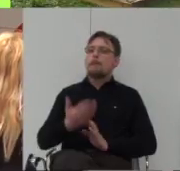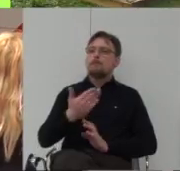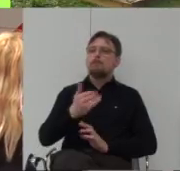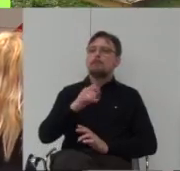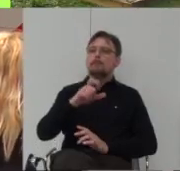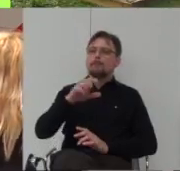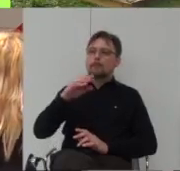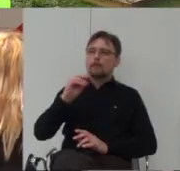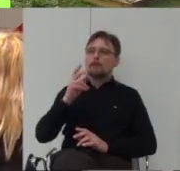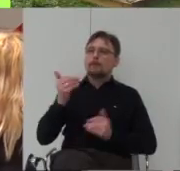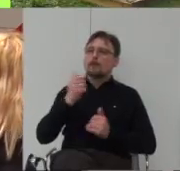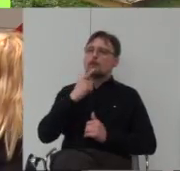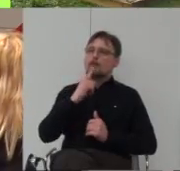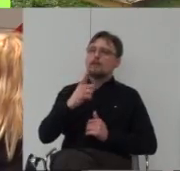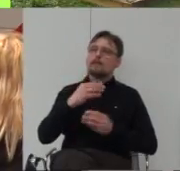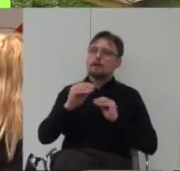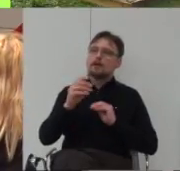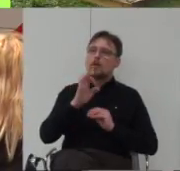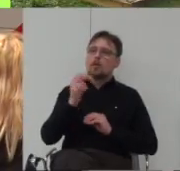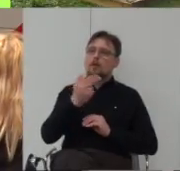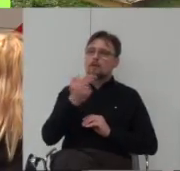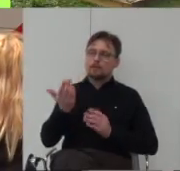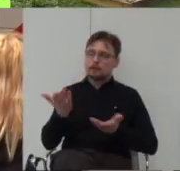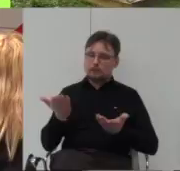Maciek może pewnie powiedzieć trochę więcej o tym.